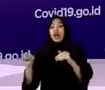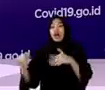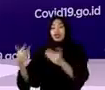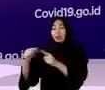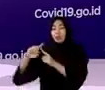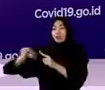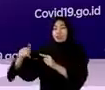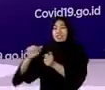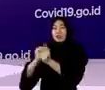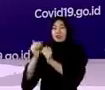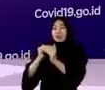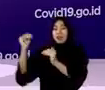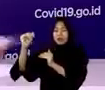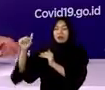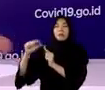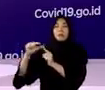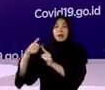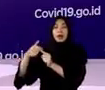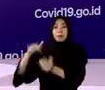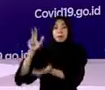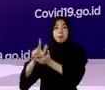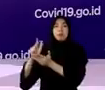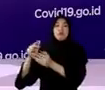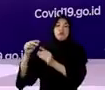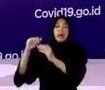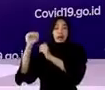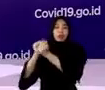peningkatan kasus termasuk kasus aktif.